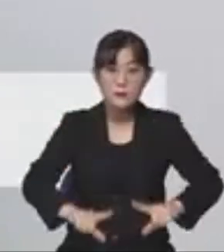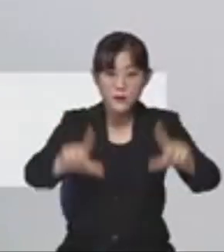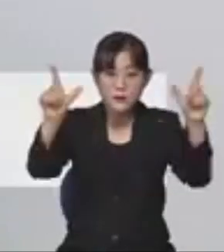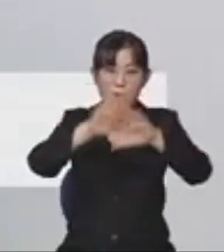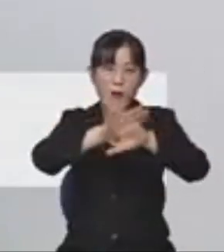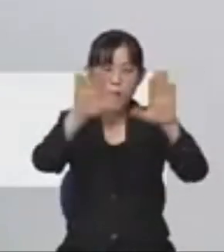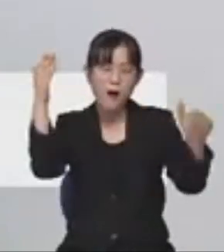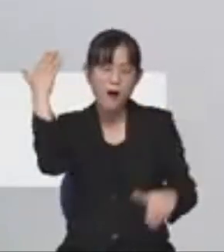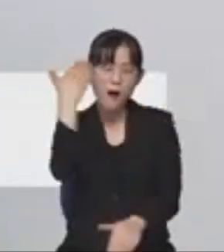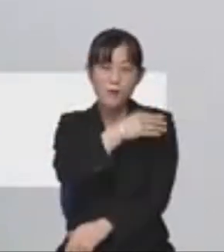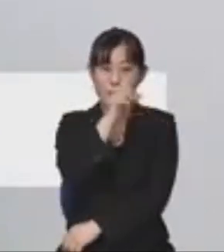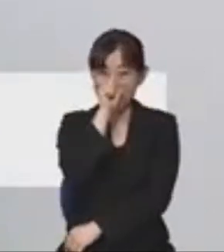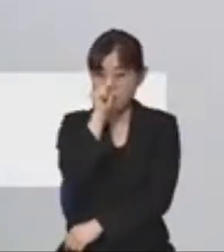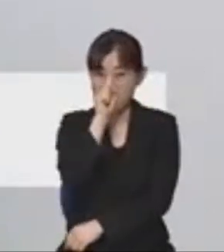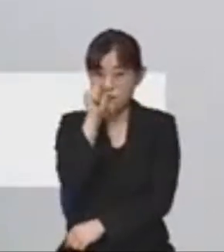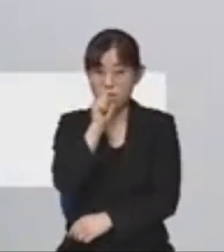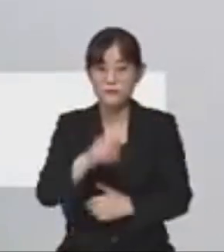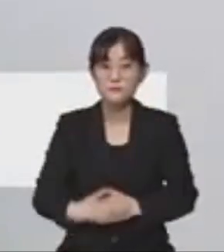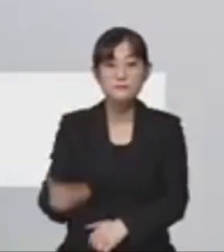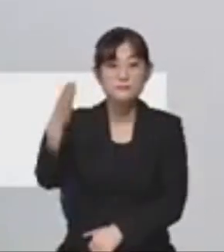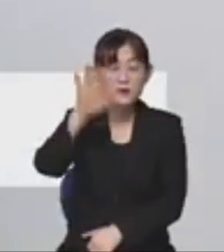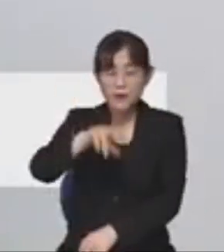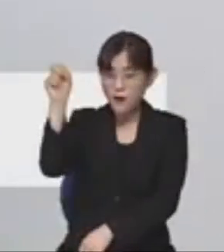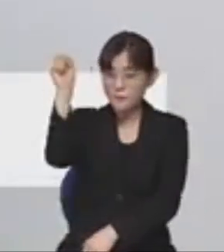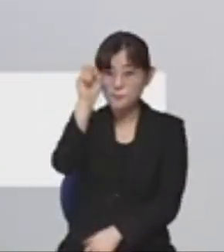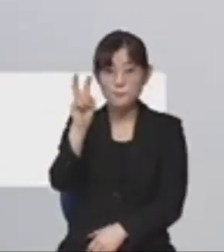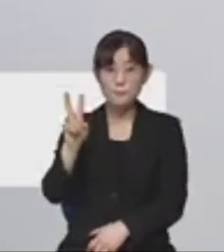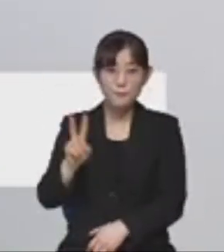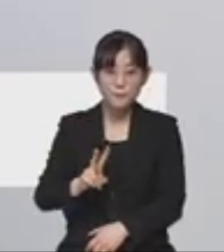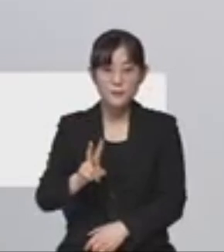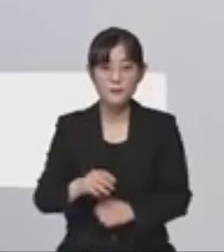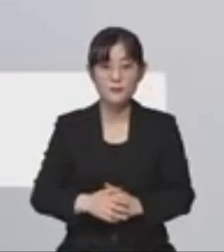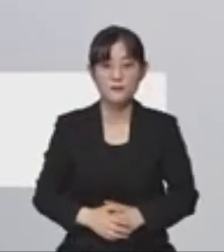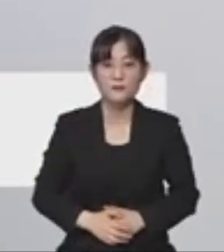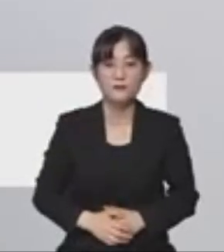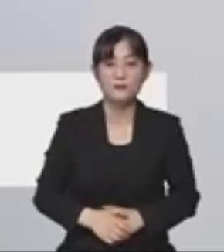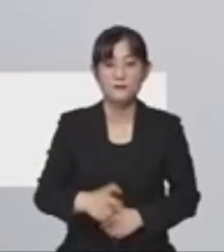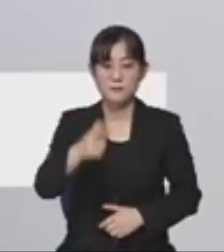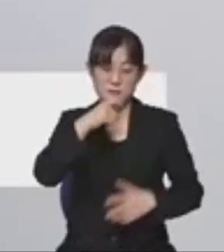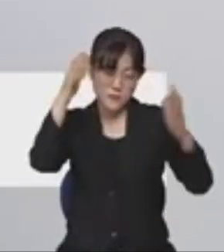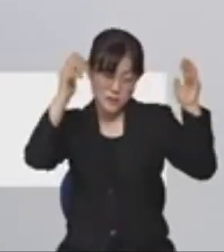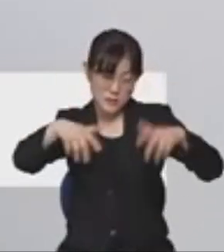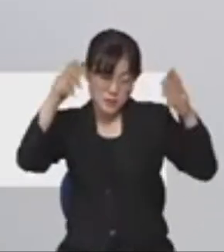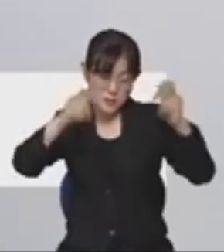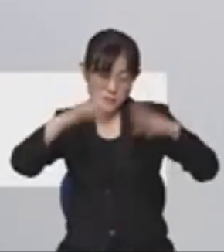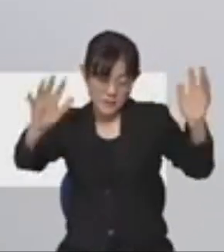너무 날이 좋았었어요. 근데 순간 진짜